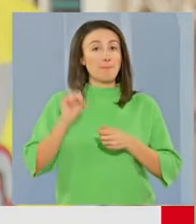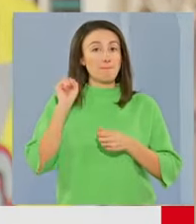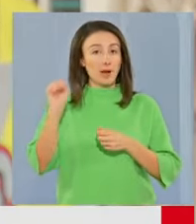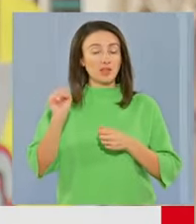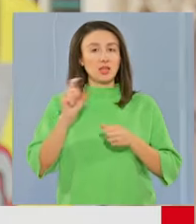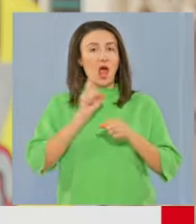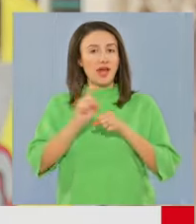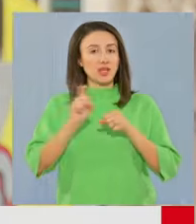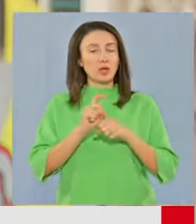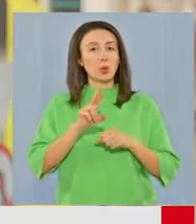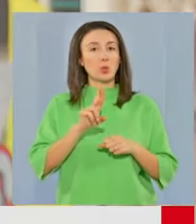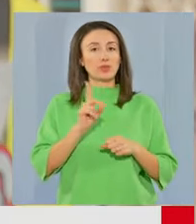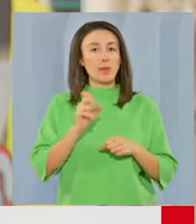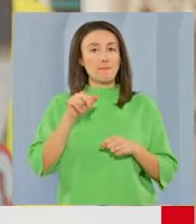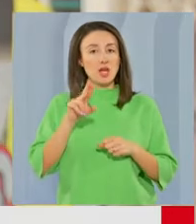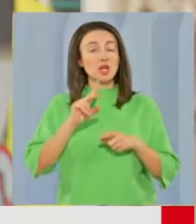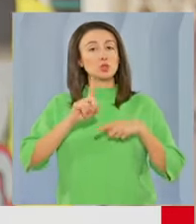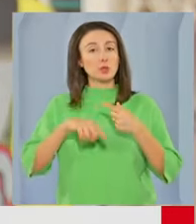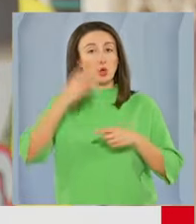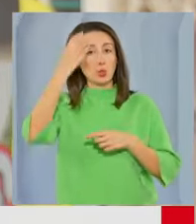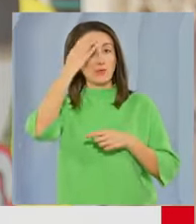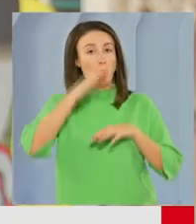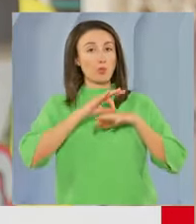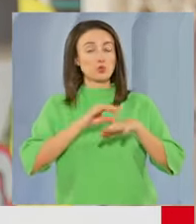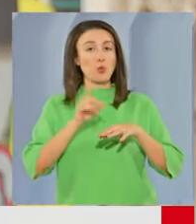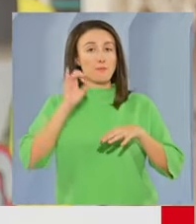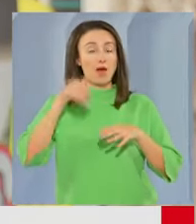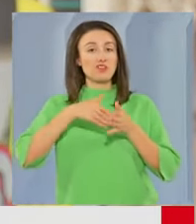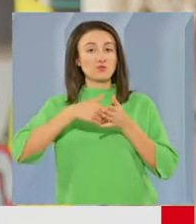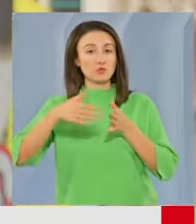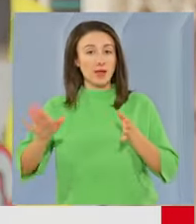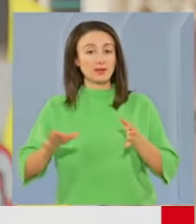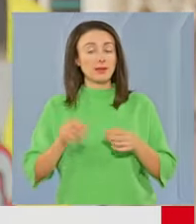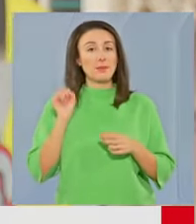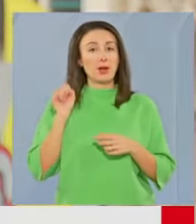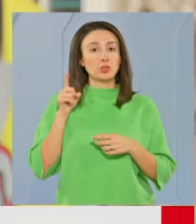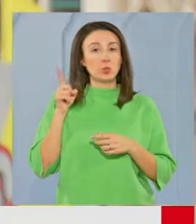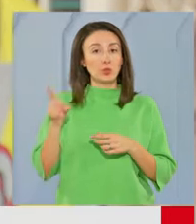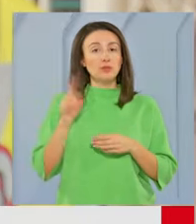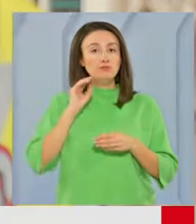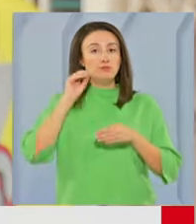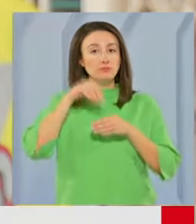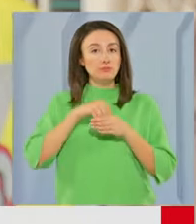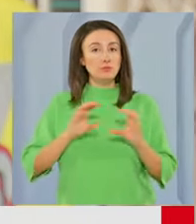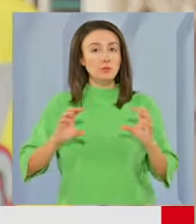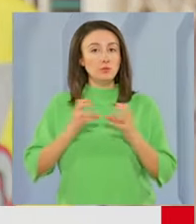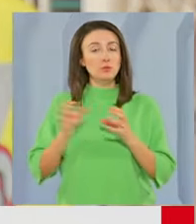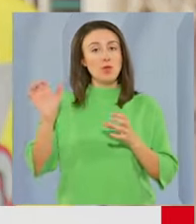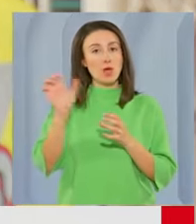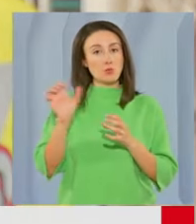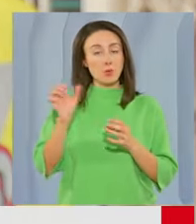fost UDMR-ul. Asta după ce guvernul condus de Victor Orban a refuzat ca partidului George Simion să facă parte din grupul european